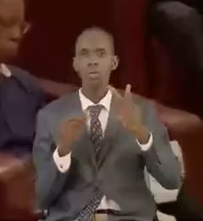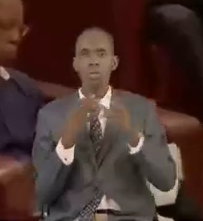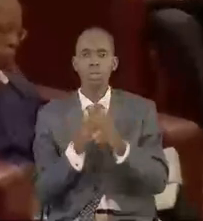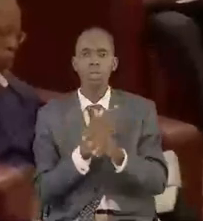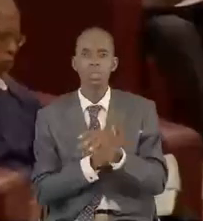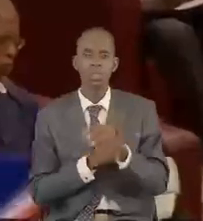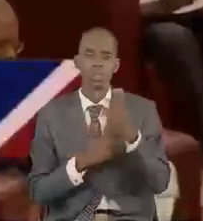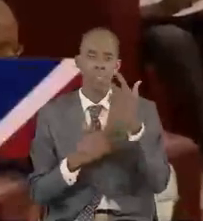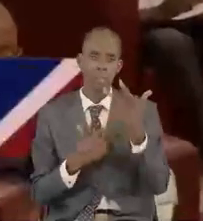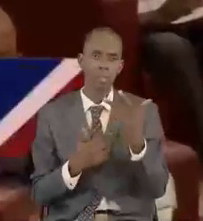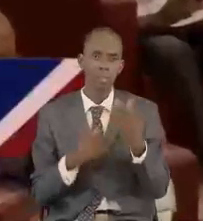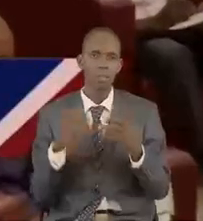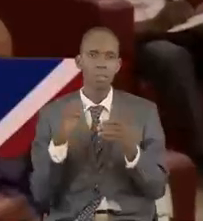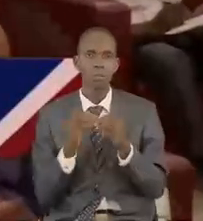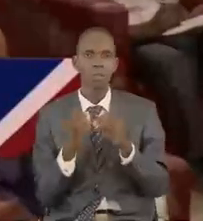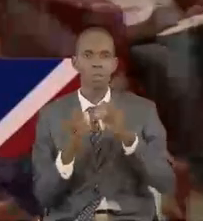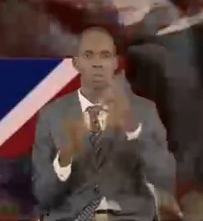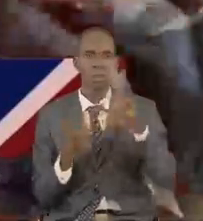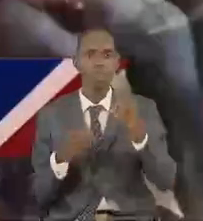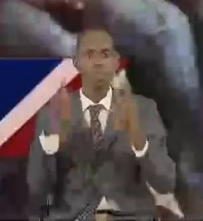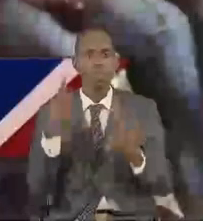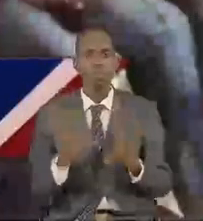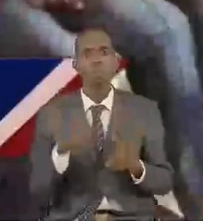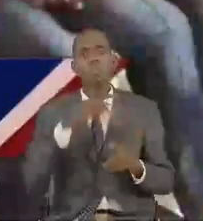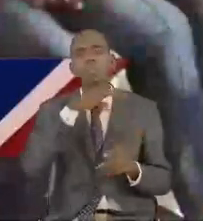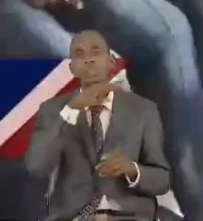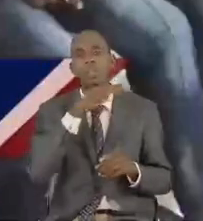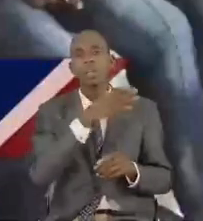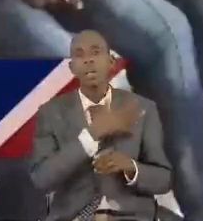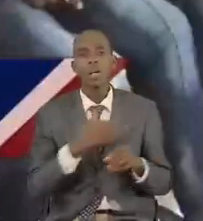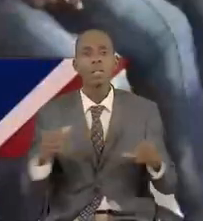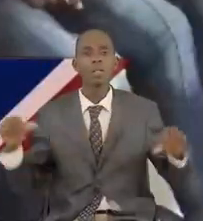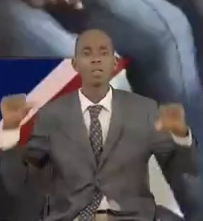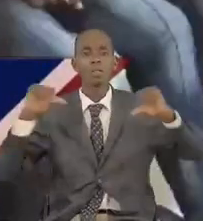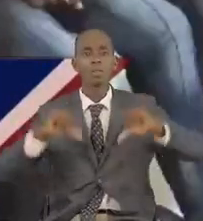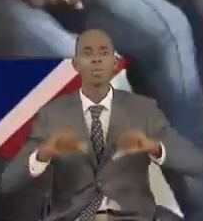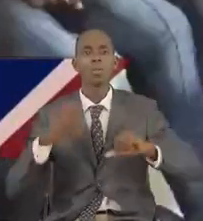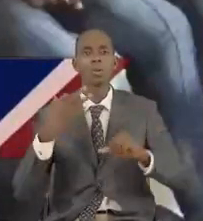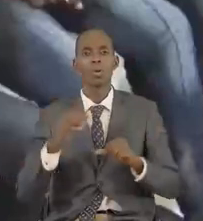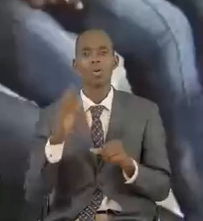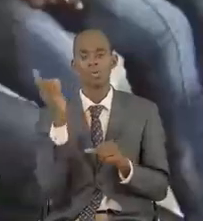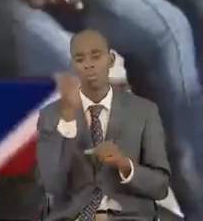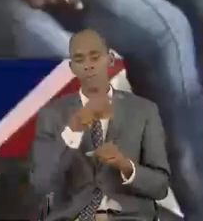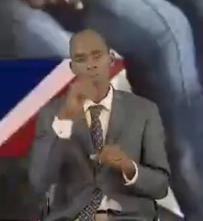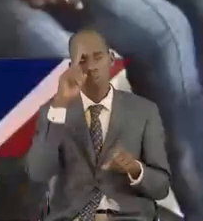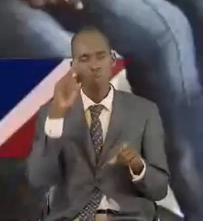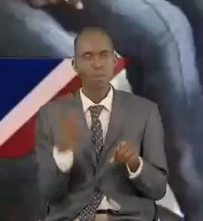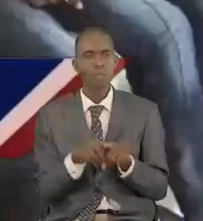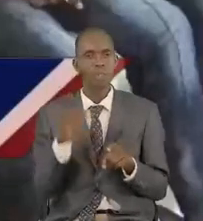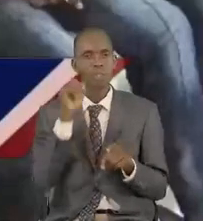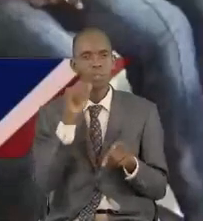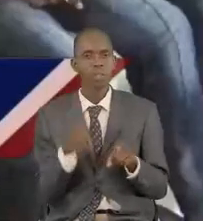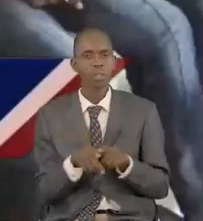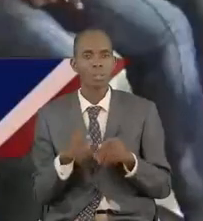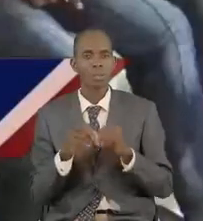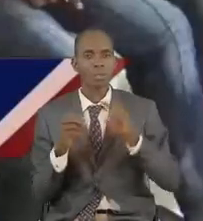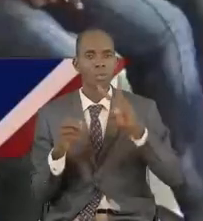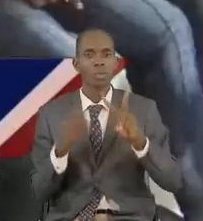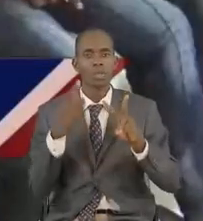la corruption et la condamnation de vos frères de le courage pour la conservation